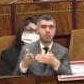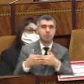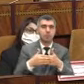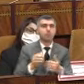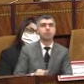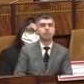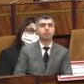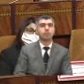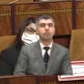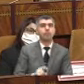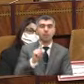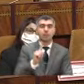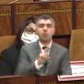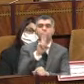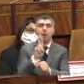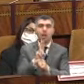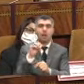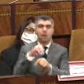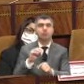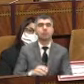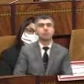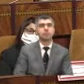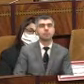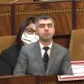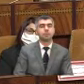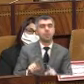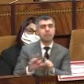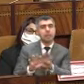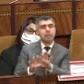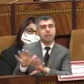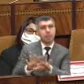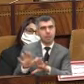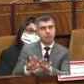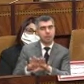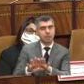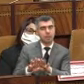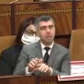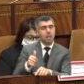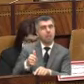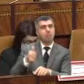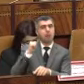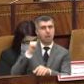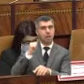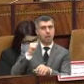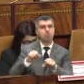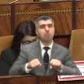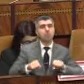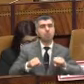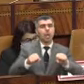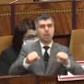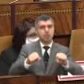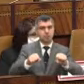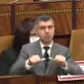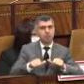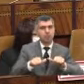واحد السؤال السيد الوزير، كتكلموا على التدابير، البارح مشيت لمرجان ما كاينش